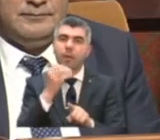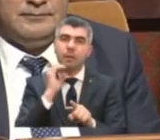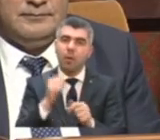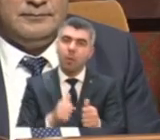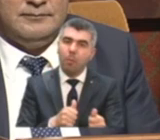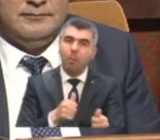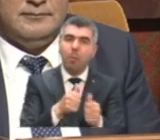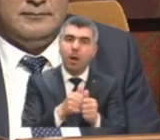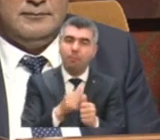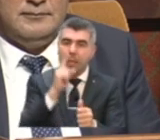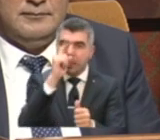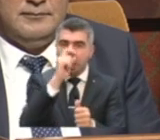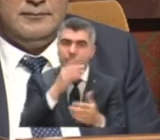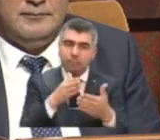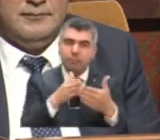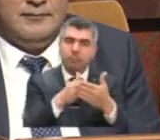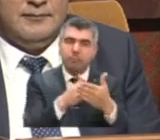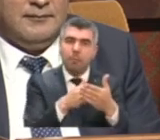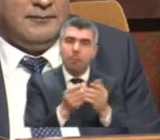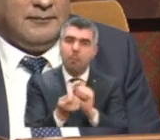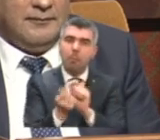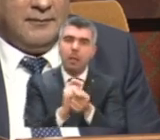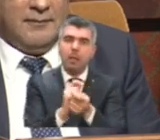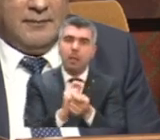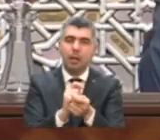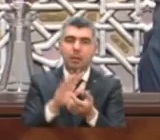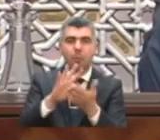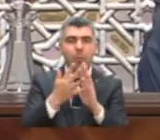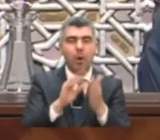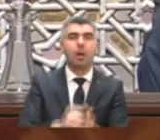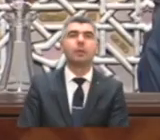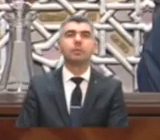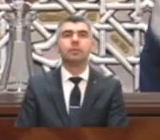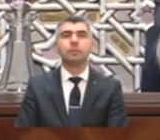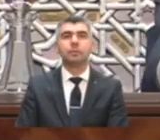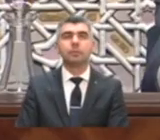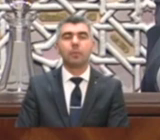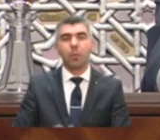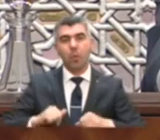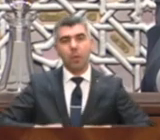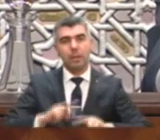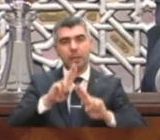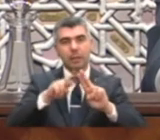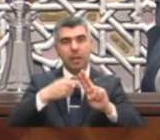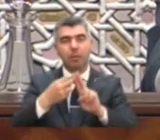لمواكبة التحديات المفروضة بفعل تغيرات المناخية. وشكرا. شكرا سيدة الوزيرة، لكم